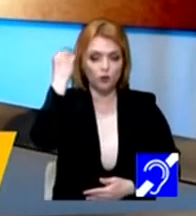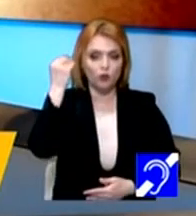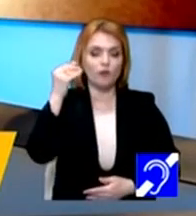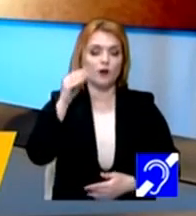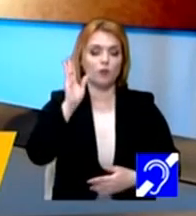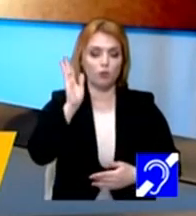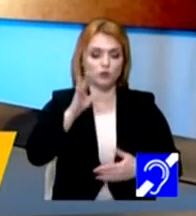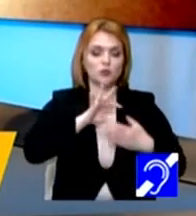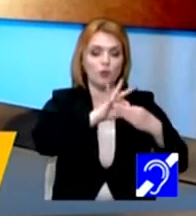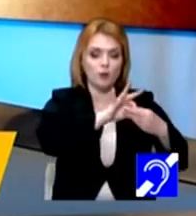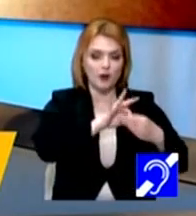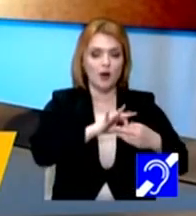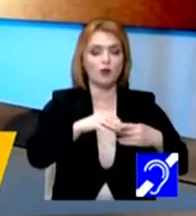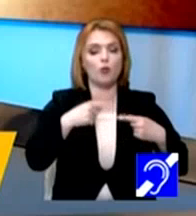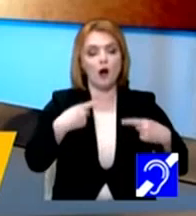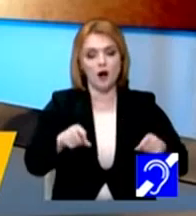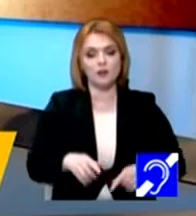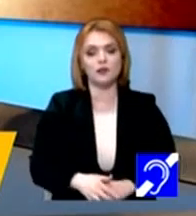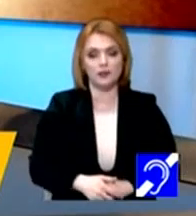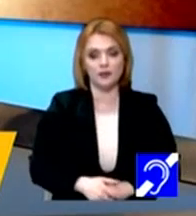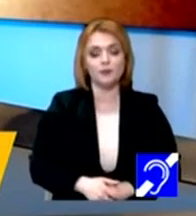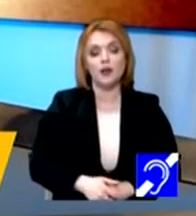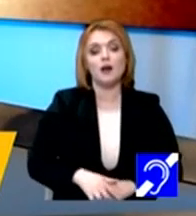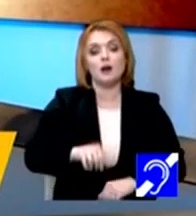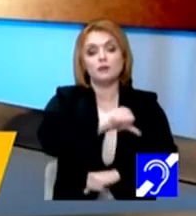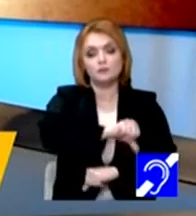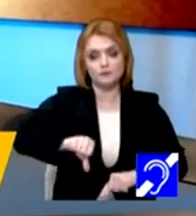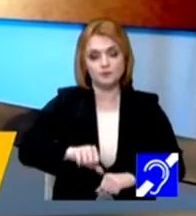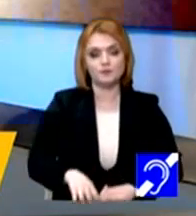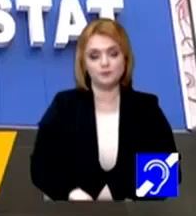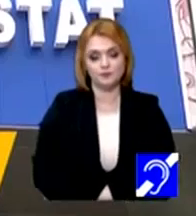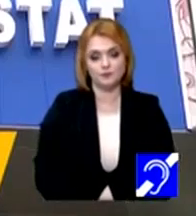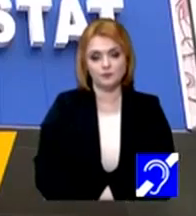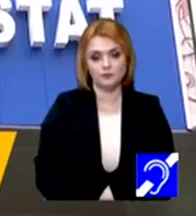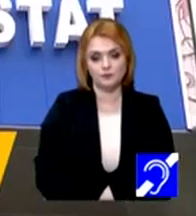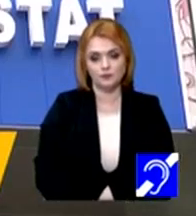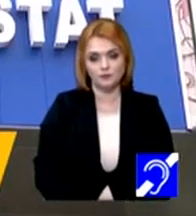alte persoane. Peste 1000 de state sunt partea acestui acord.